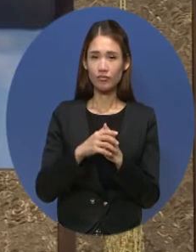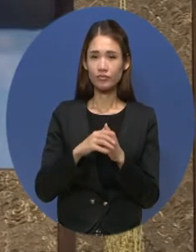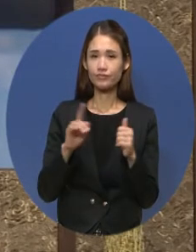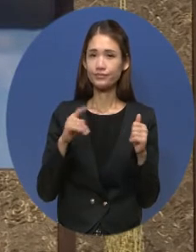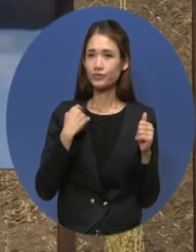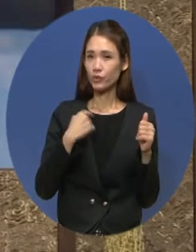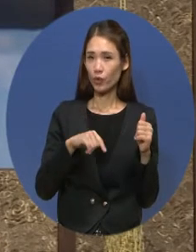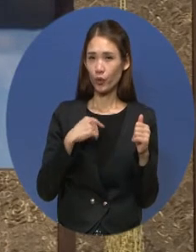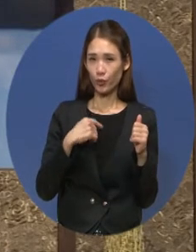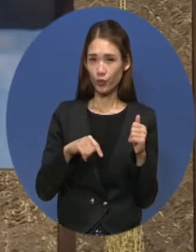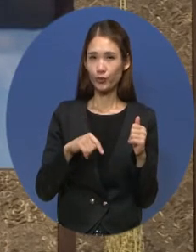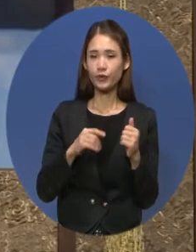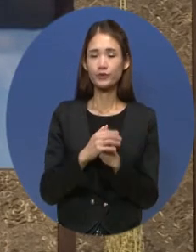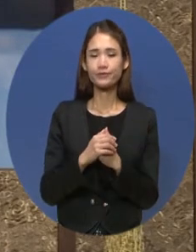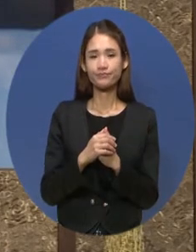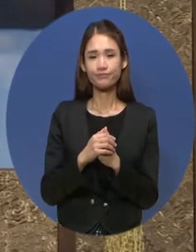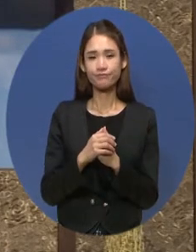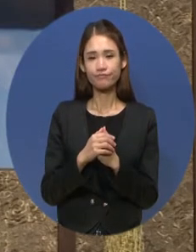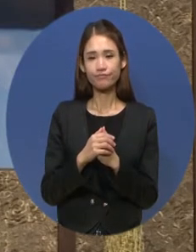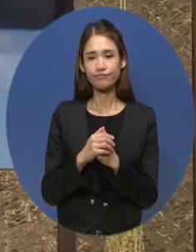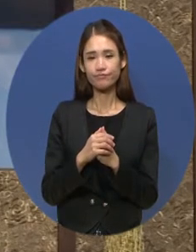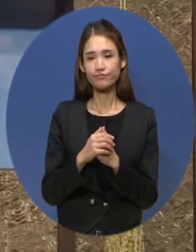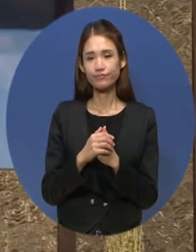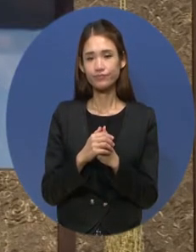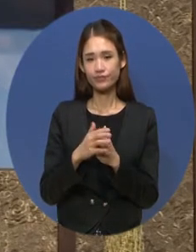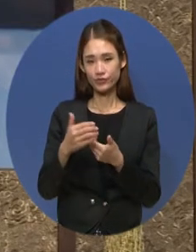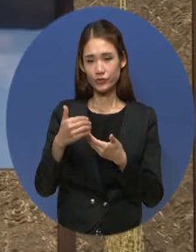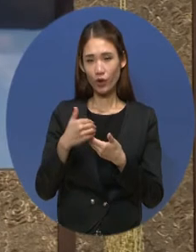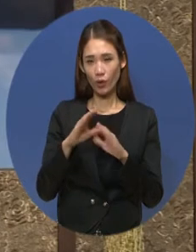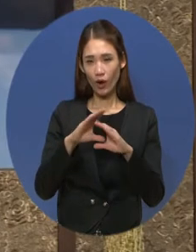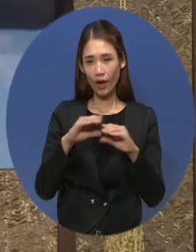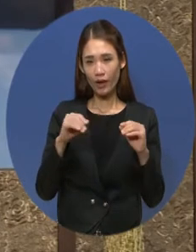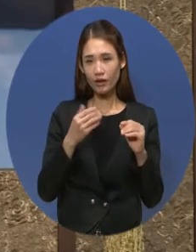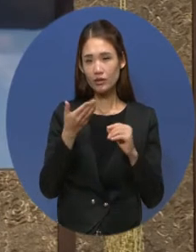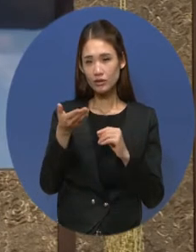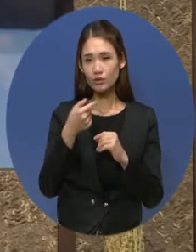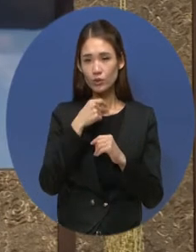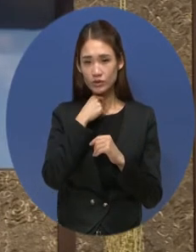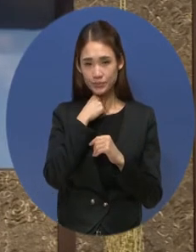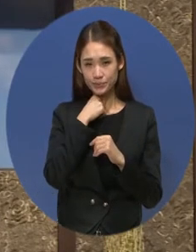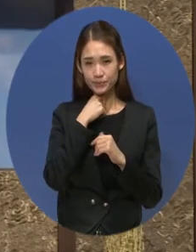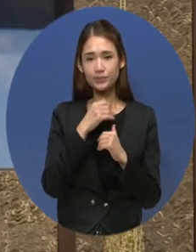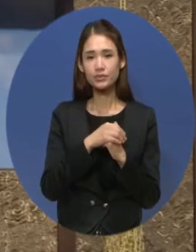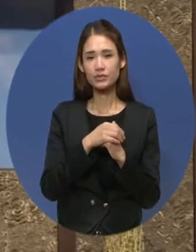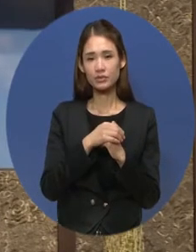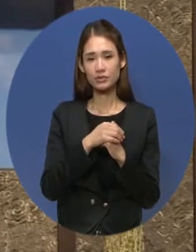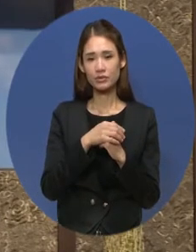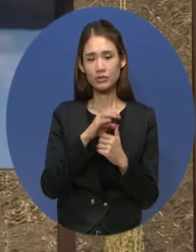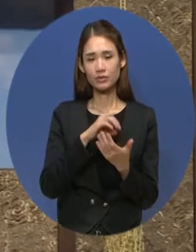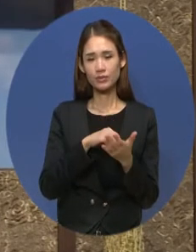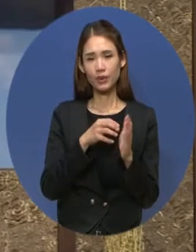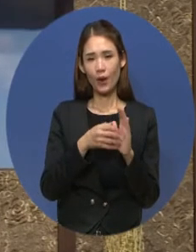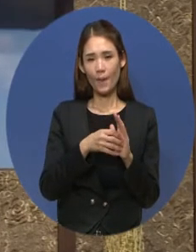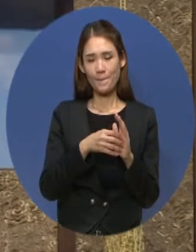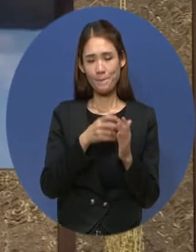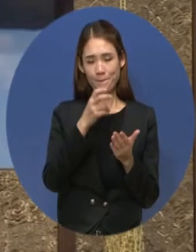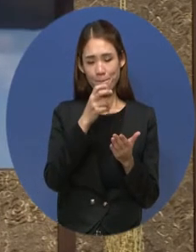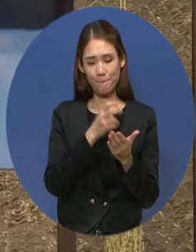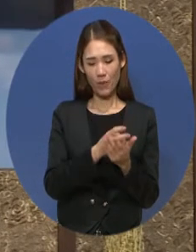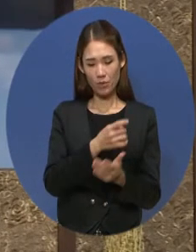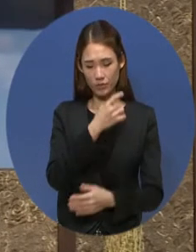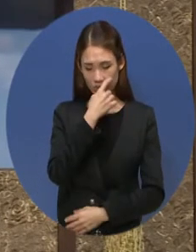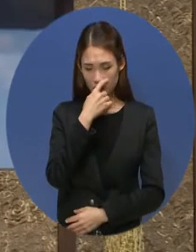교육적인 부분을 순수 욕구를 해결해 들리 드리려고 하니 마땅 큰거 가 법적 근거가 없어서